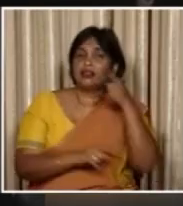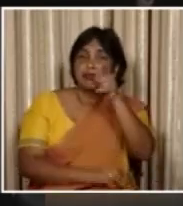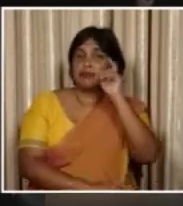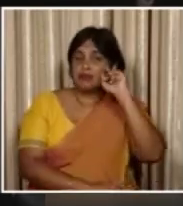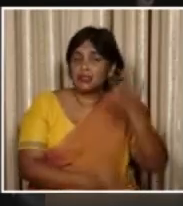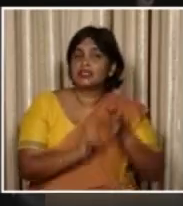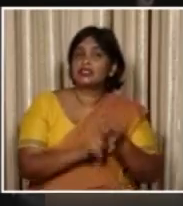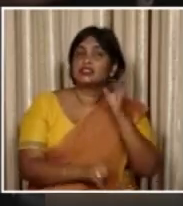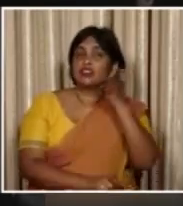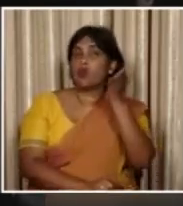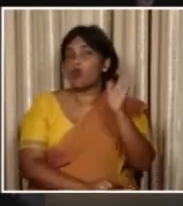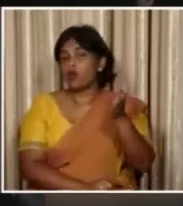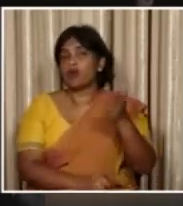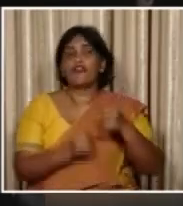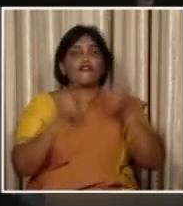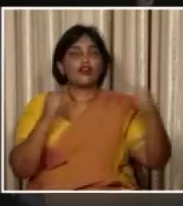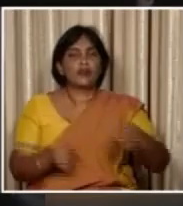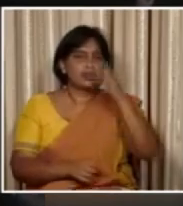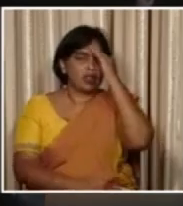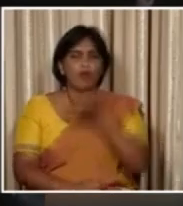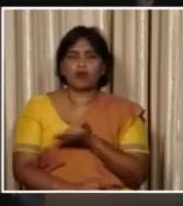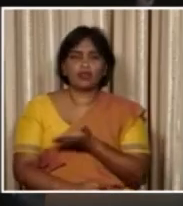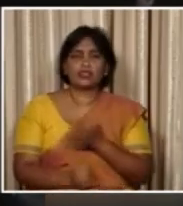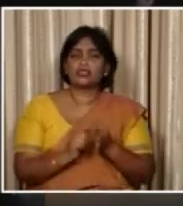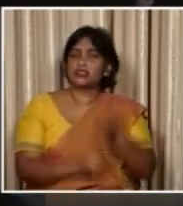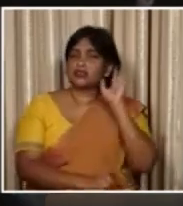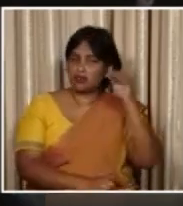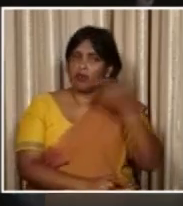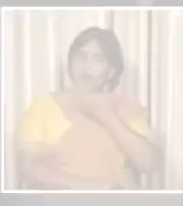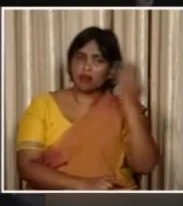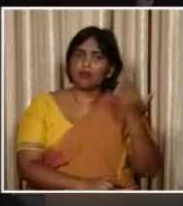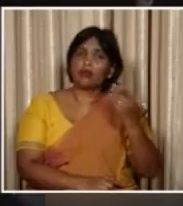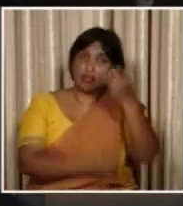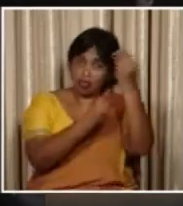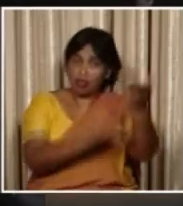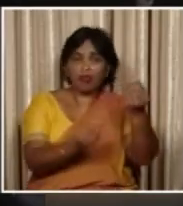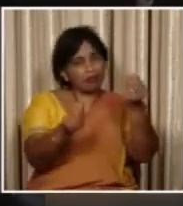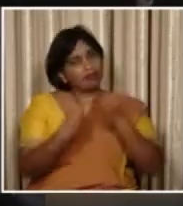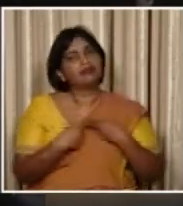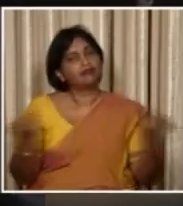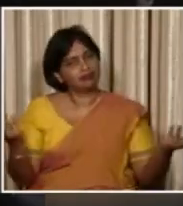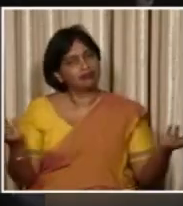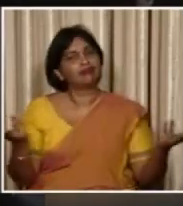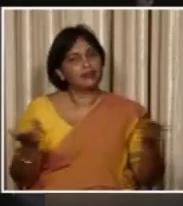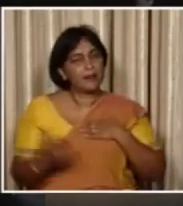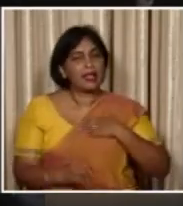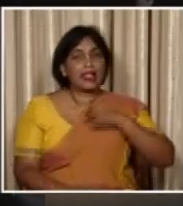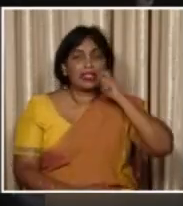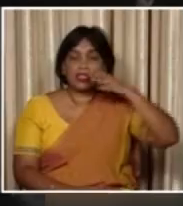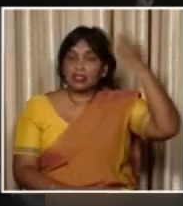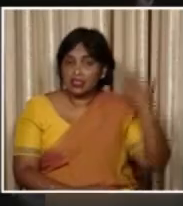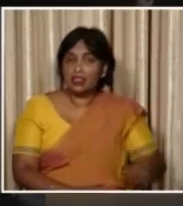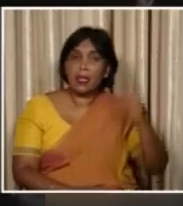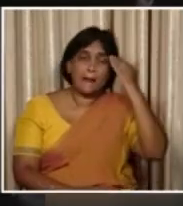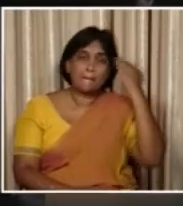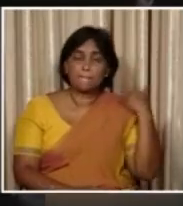දන්නේ ජනාධිපති කවුද කියන්නේ විපක්ෂ නායක කවුද කියන්නේ කියලා. ජනාධිපතිතුමාට පුළුවන් නම් මටත් දෙන්නලු. ඔහොම තමයි ඇහුවේ. මගේ තාත්තා මැරුණාම